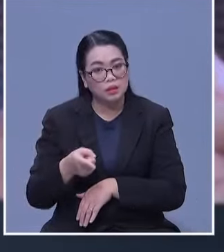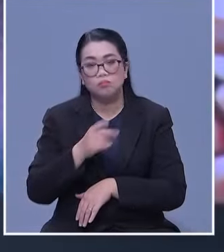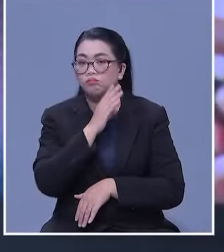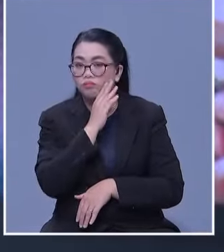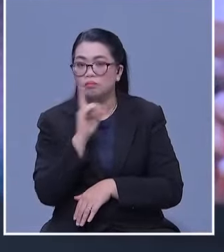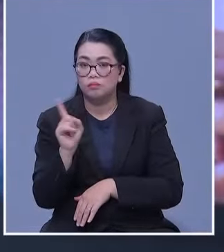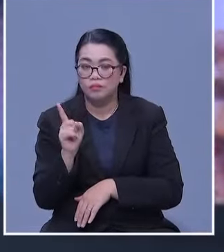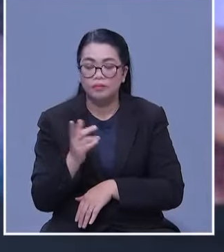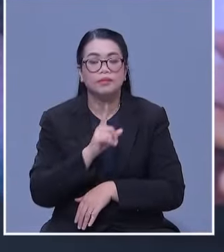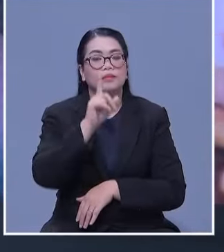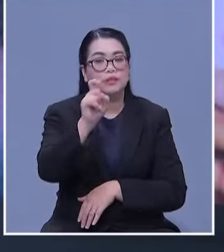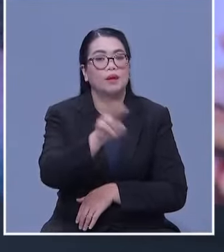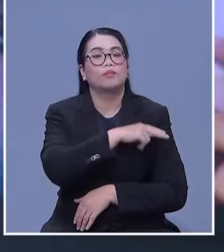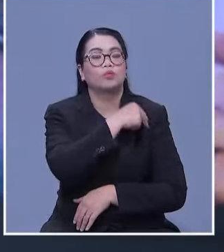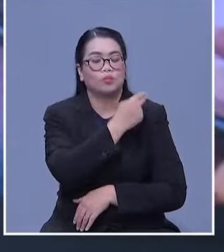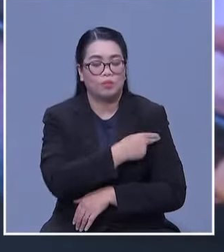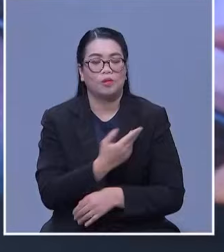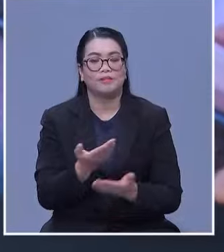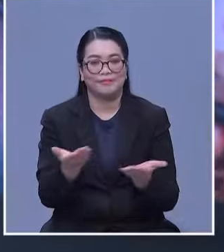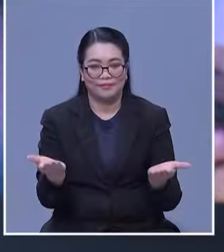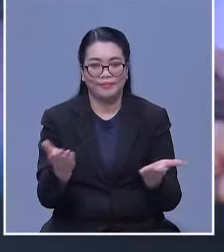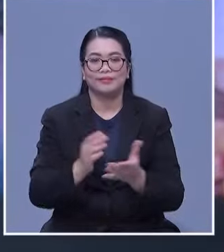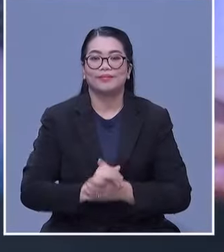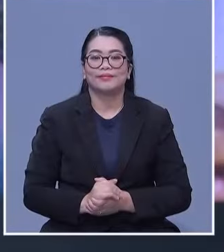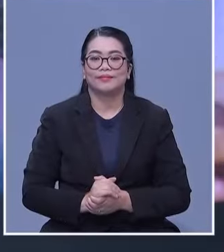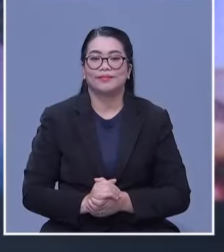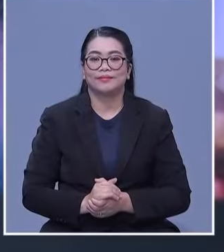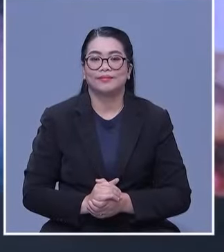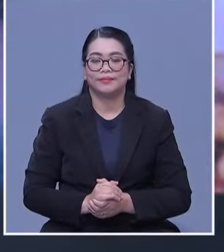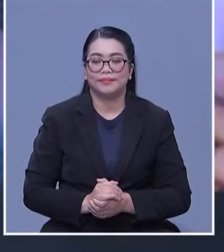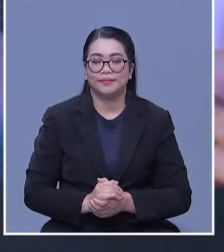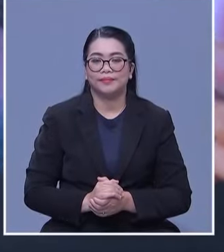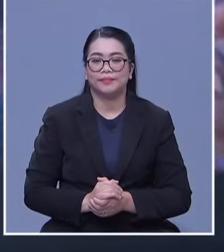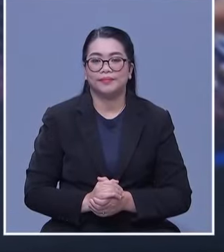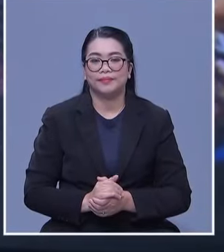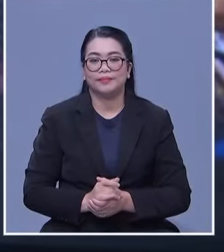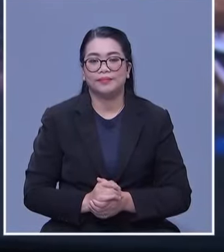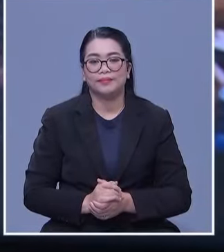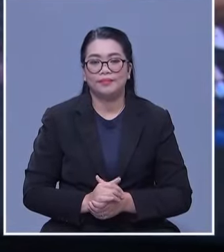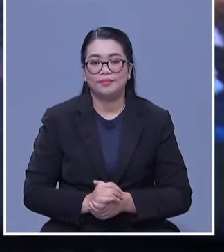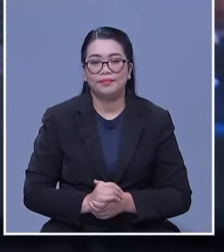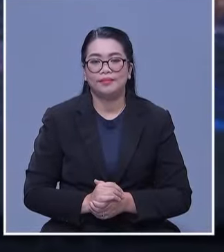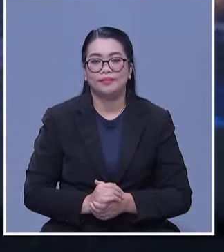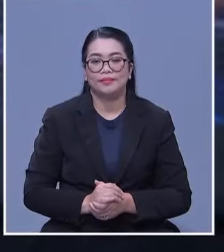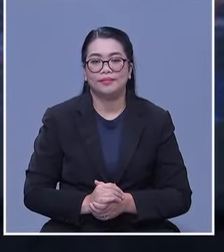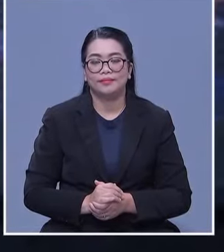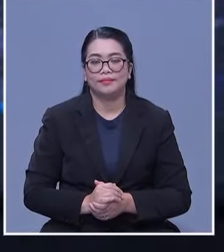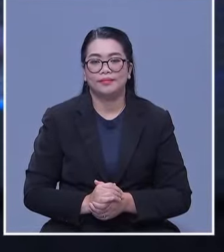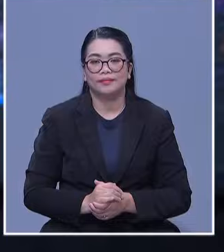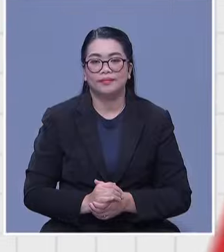าเป็นว่าเรารีบออกไปไขให้กระจ่างเพื่อให้เราสุขภาพดีไปด้วยกันกับ BDMS Health Me Please รีบไปกัน